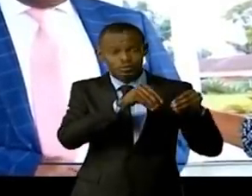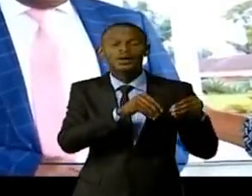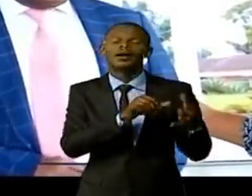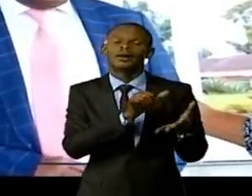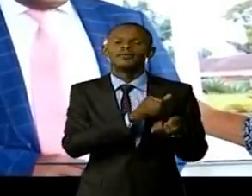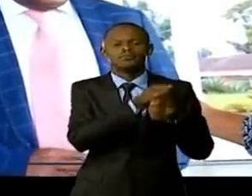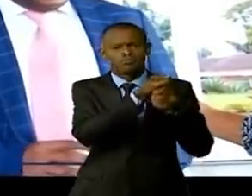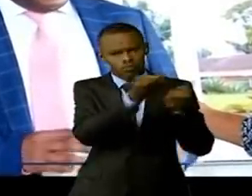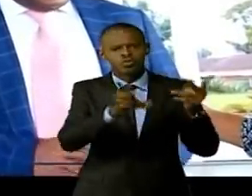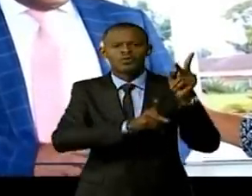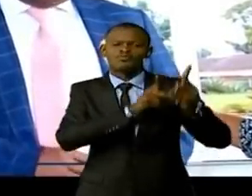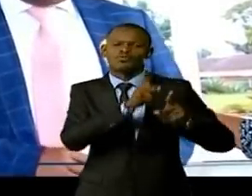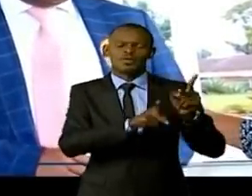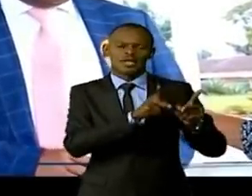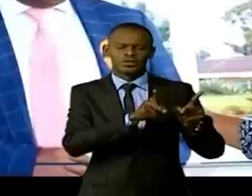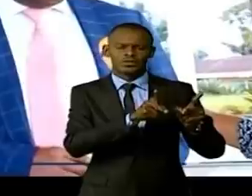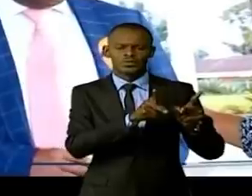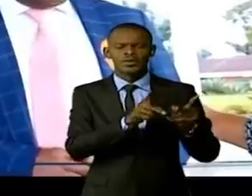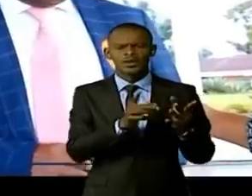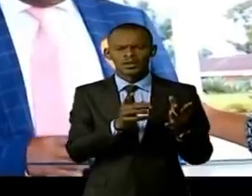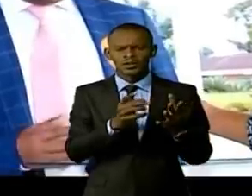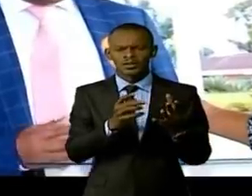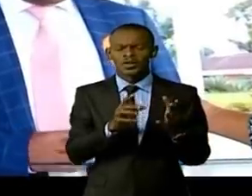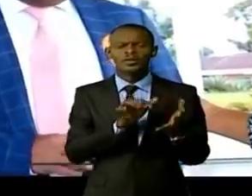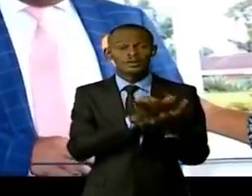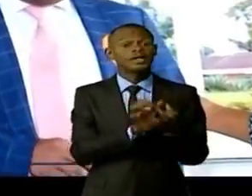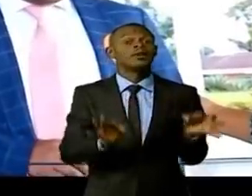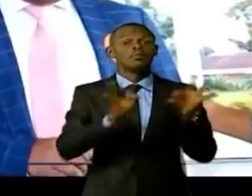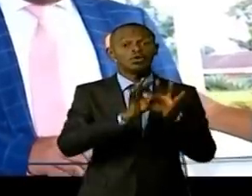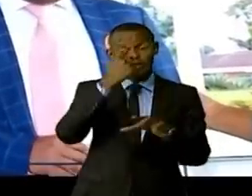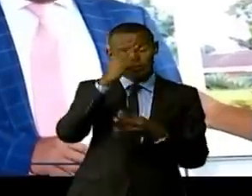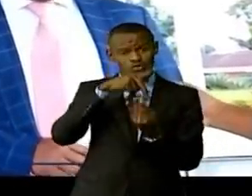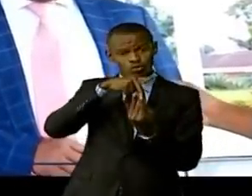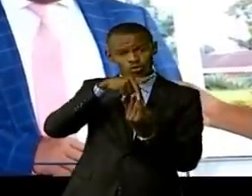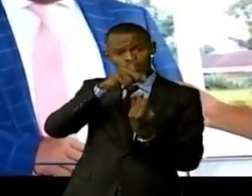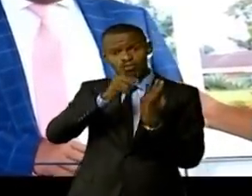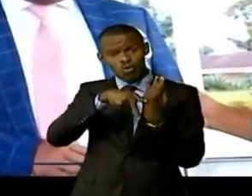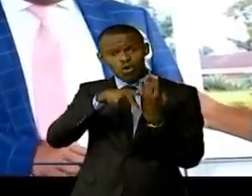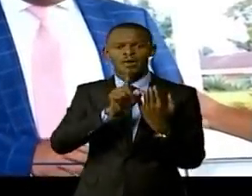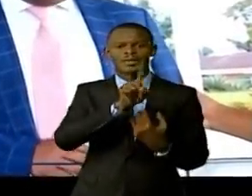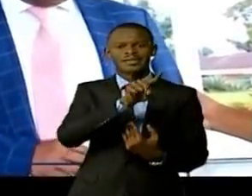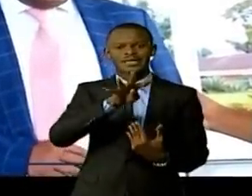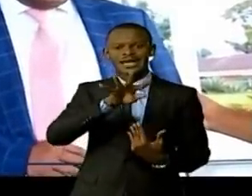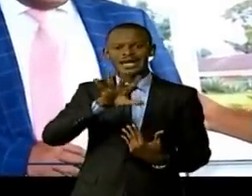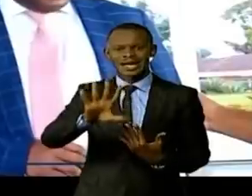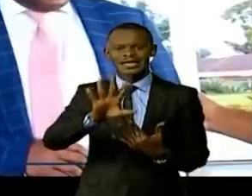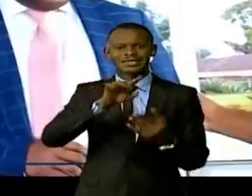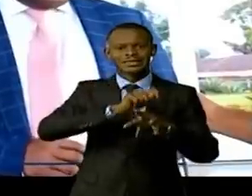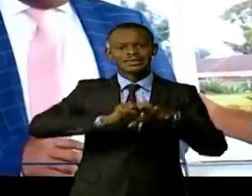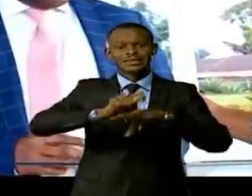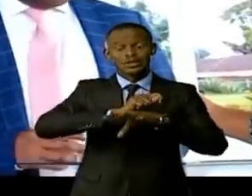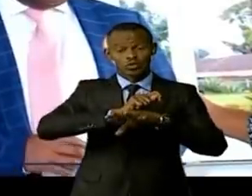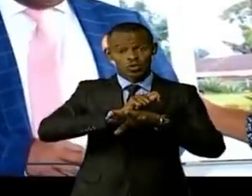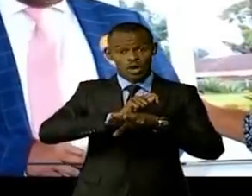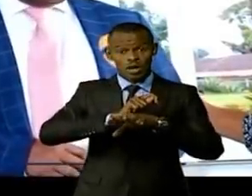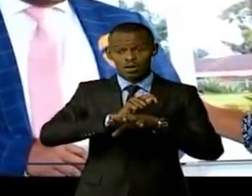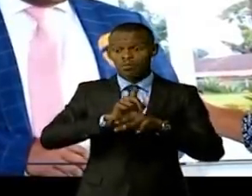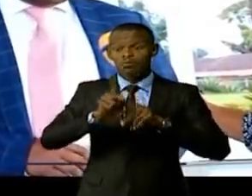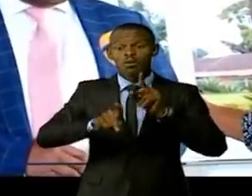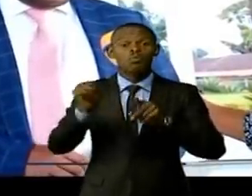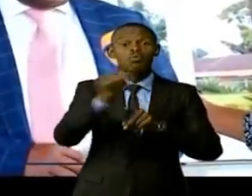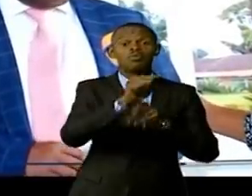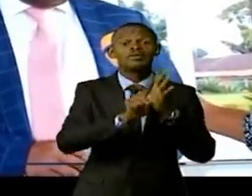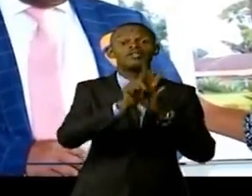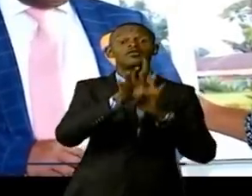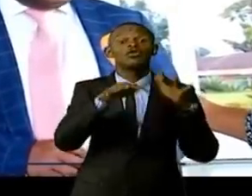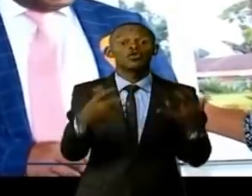145 territoires. L'agriculture fera, disons, une composante extrêmement importante. Alors, je